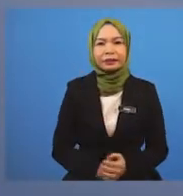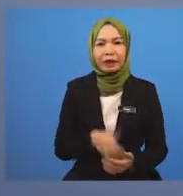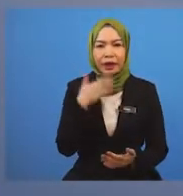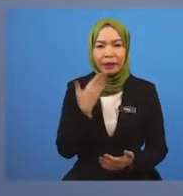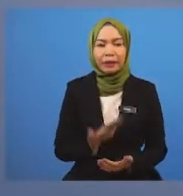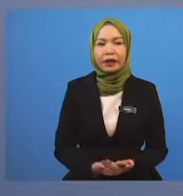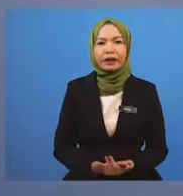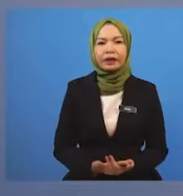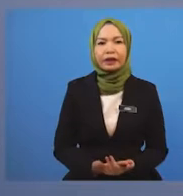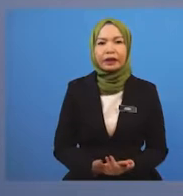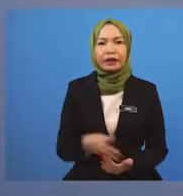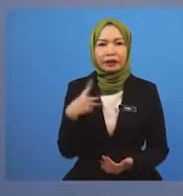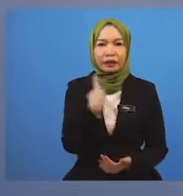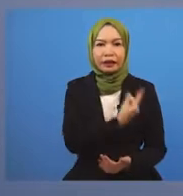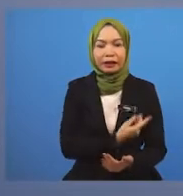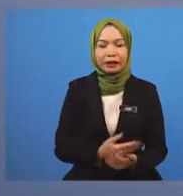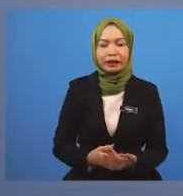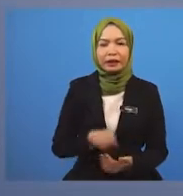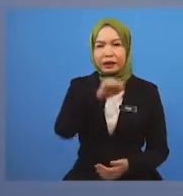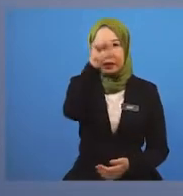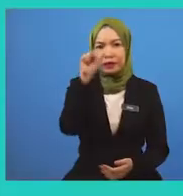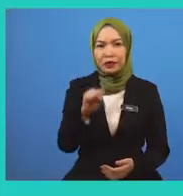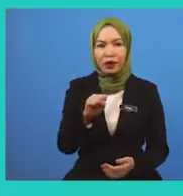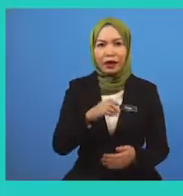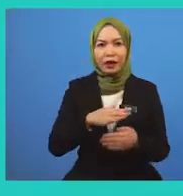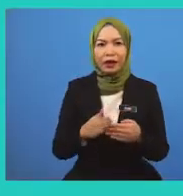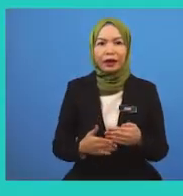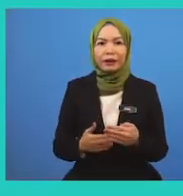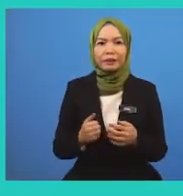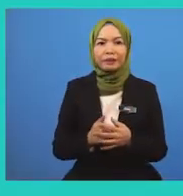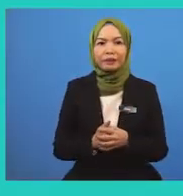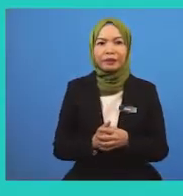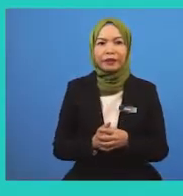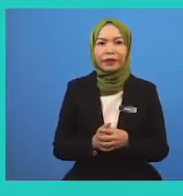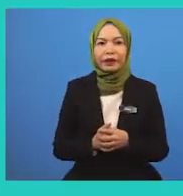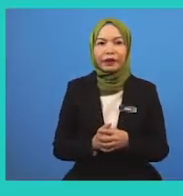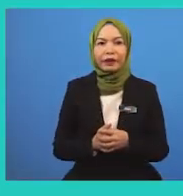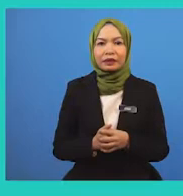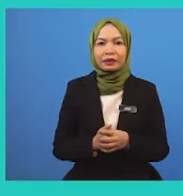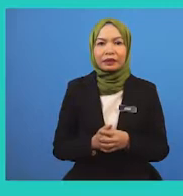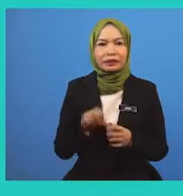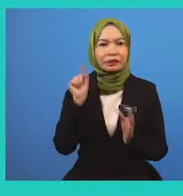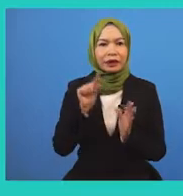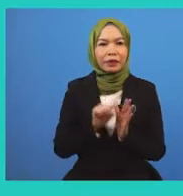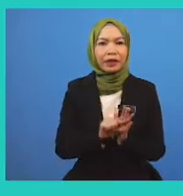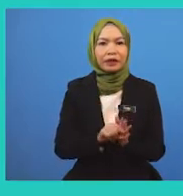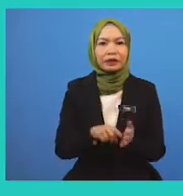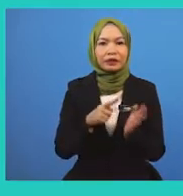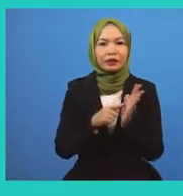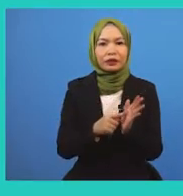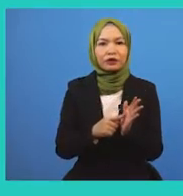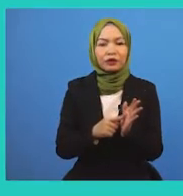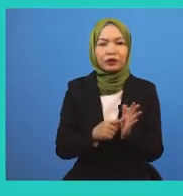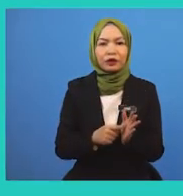Baiklah, murid-murid, kita ke soalan yang terakhir. Rajah menunjukkan bacaan termometer